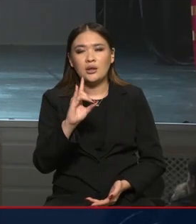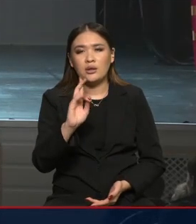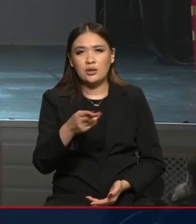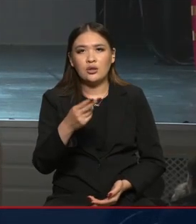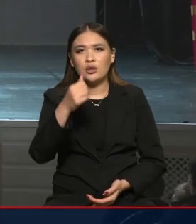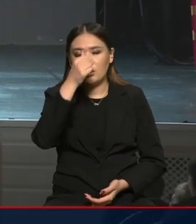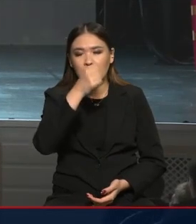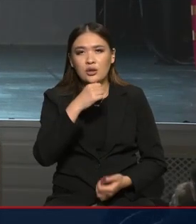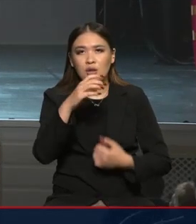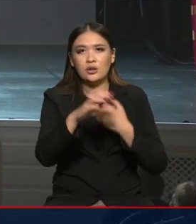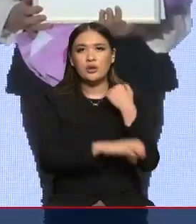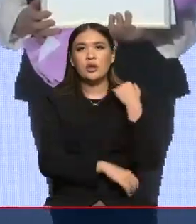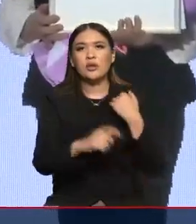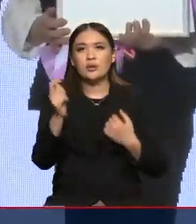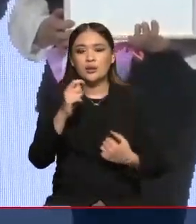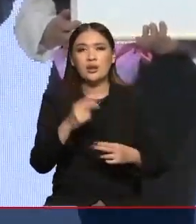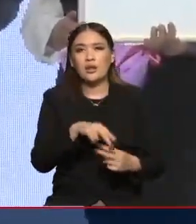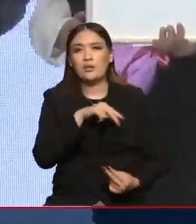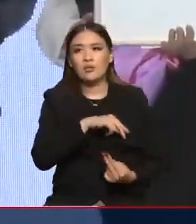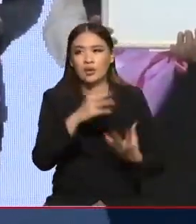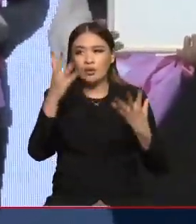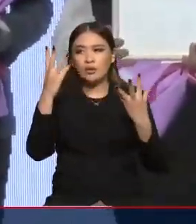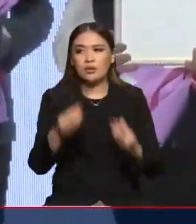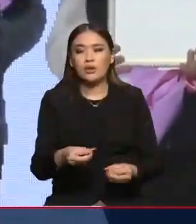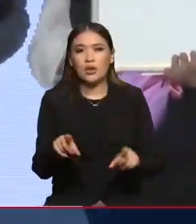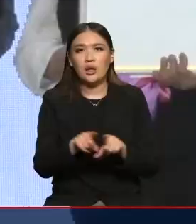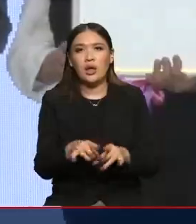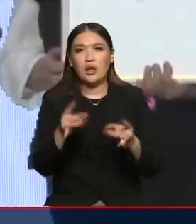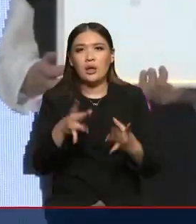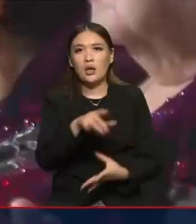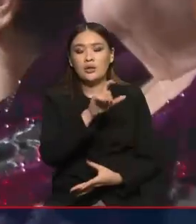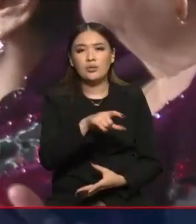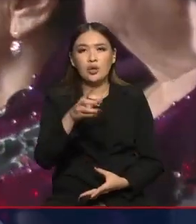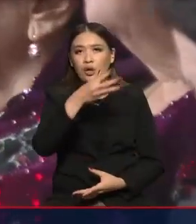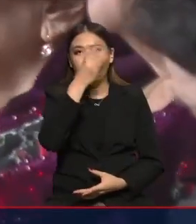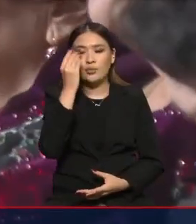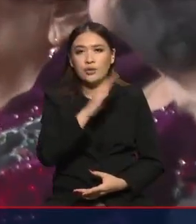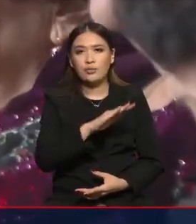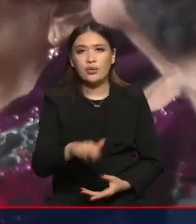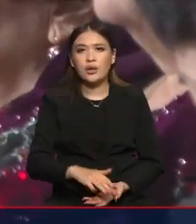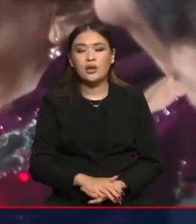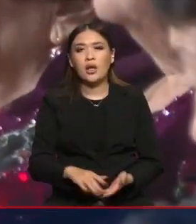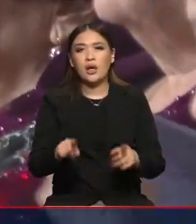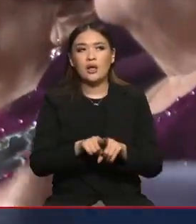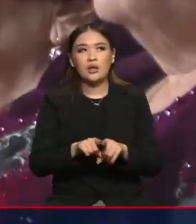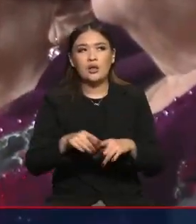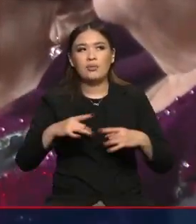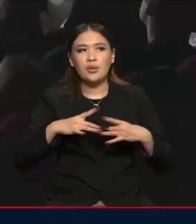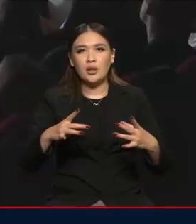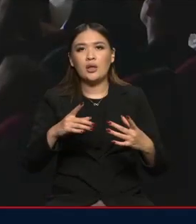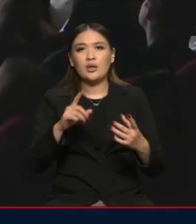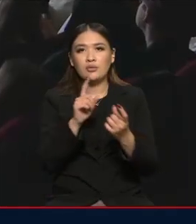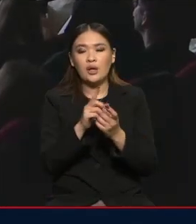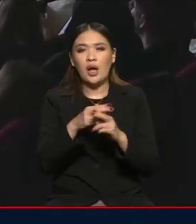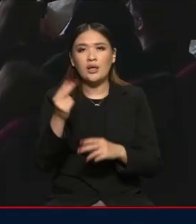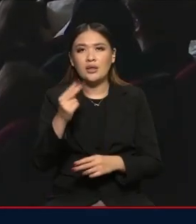жексенбісі Қазақстанда еңбек күні. Бұл еңбегі елене бермейтін қарапайым жұмыскерлерді ұмытпай ұлықтайтын күн. Айтулы мереке қарсаңында Астана